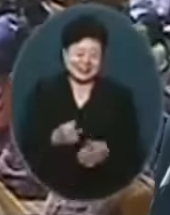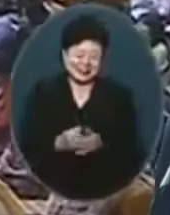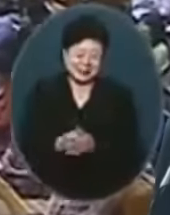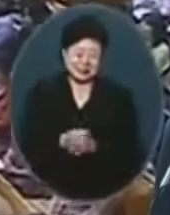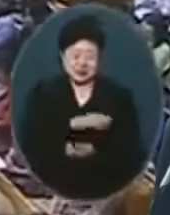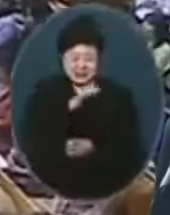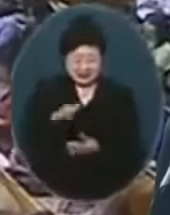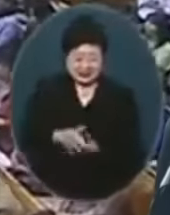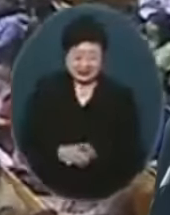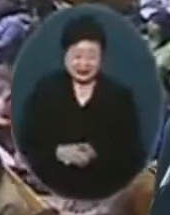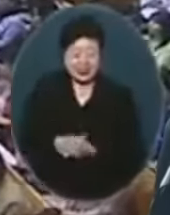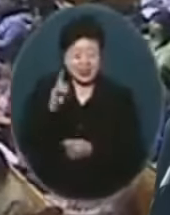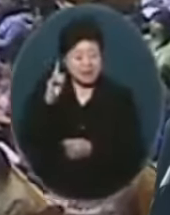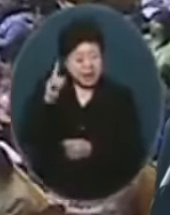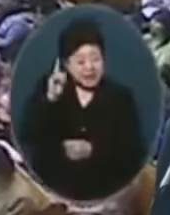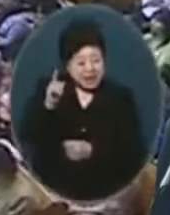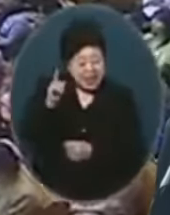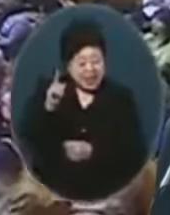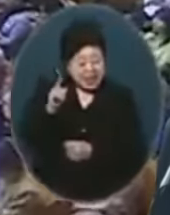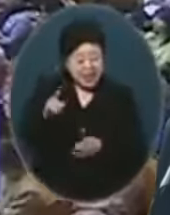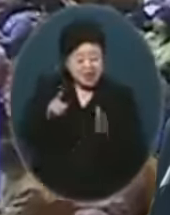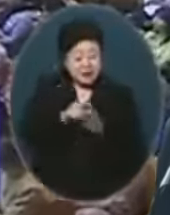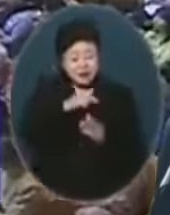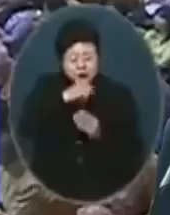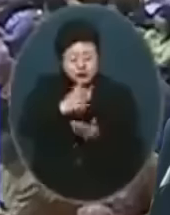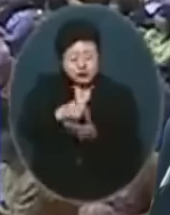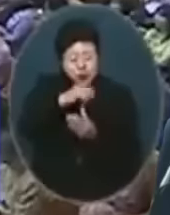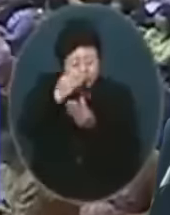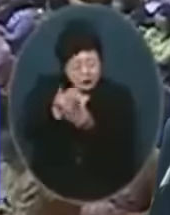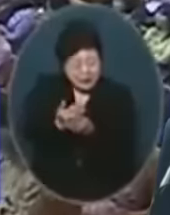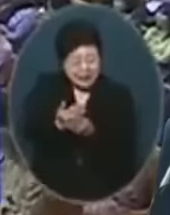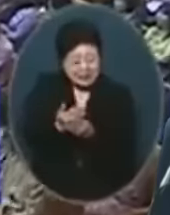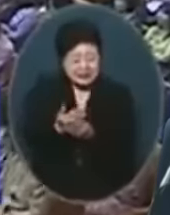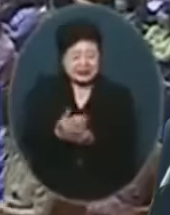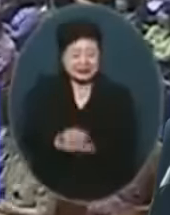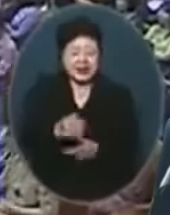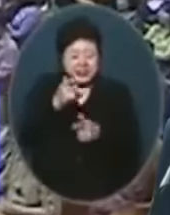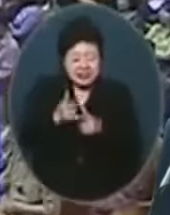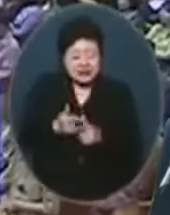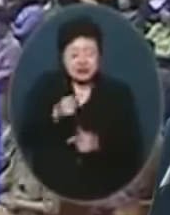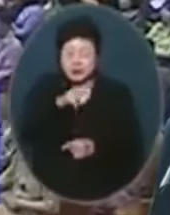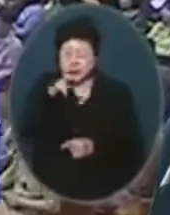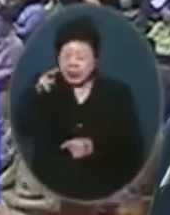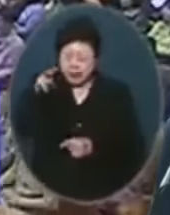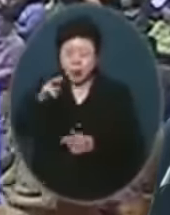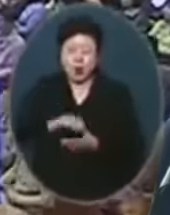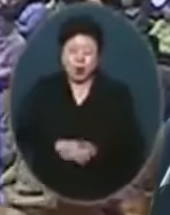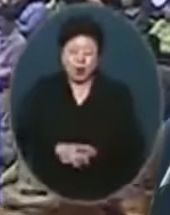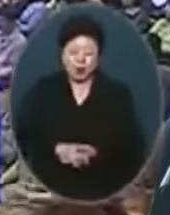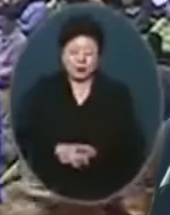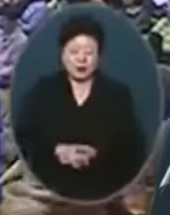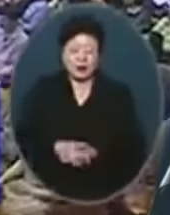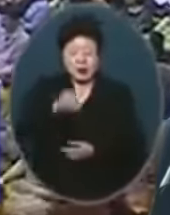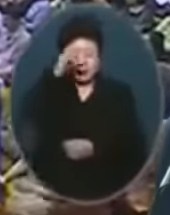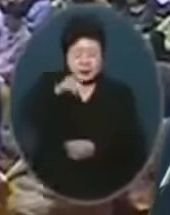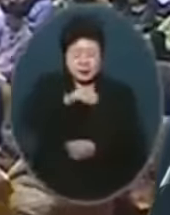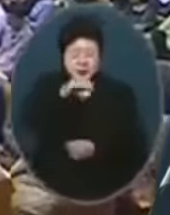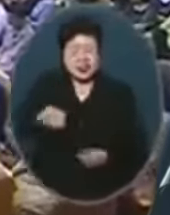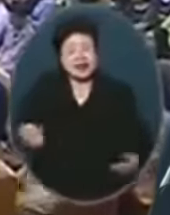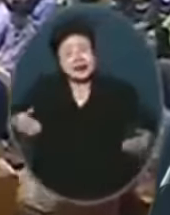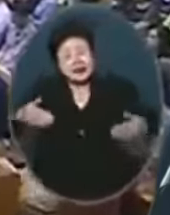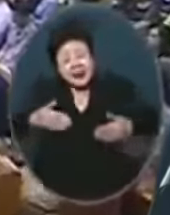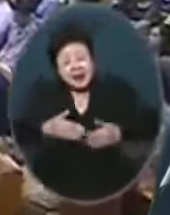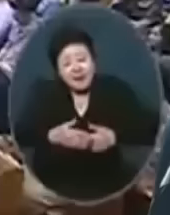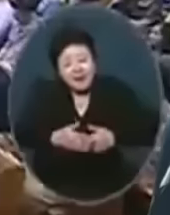그러므로 우리는 매일매일 믿음의 주여 또 온전히 하시는 예수님을 바라보고 십자가에